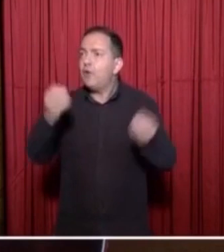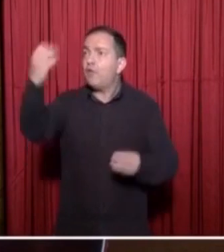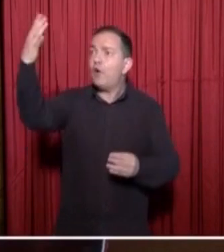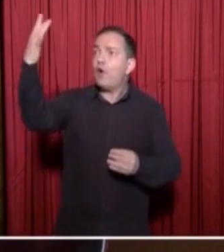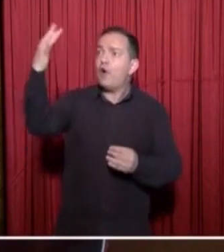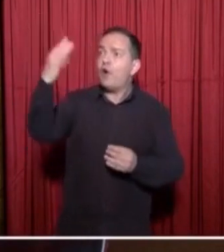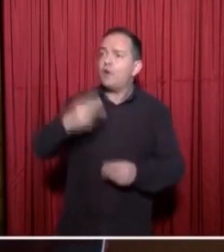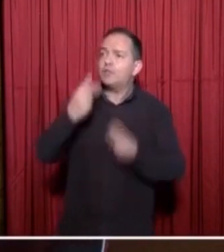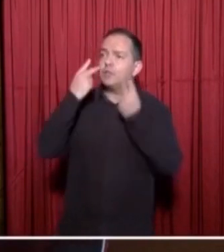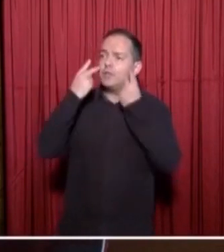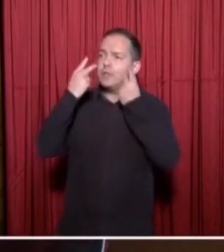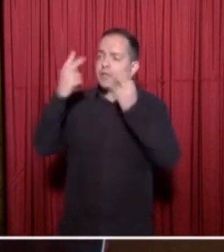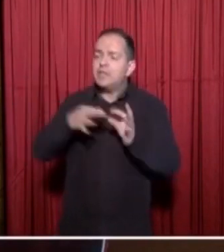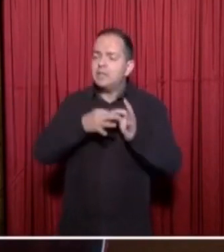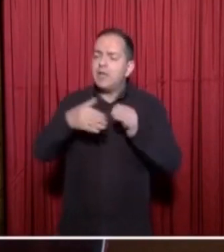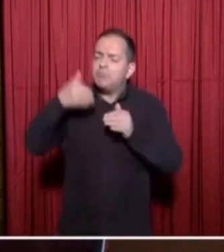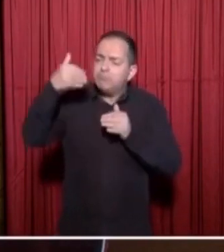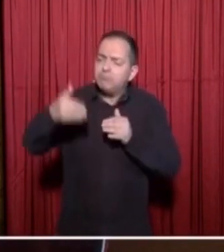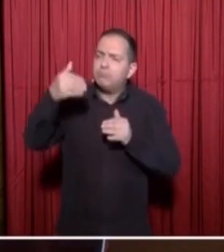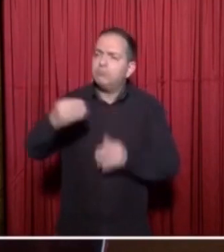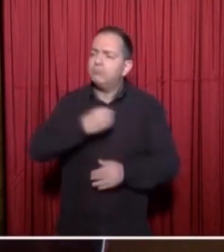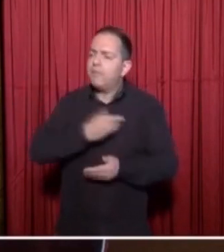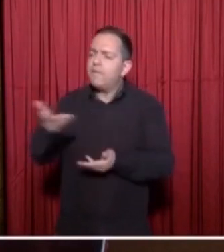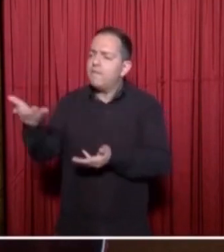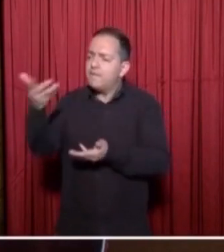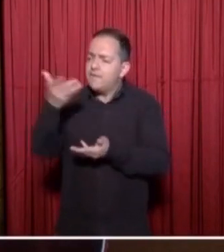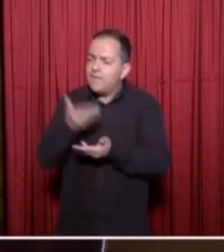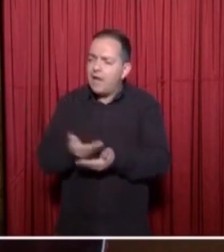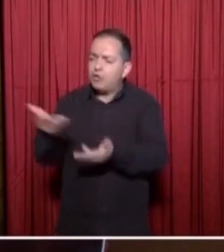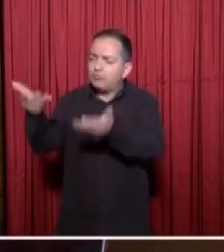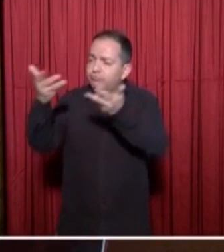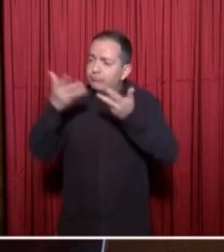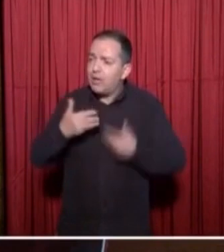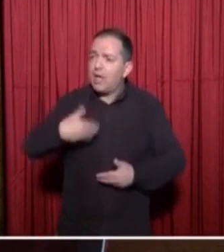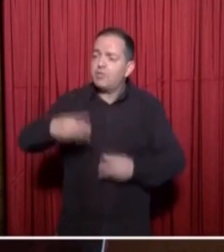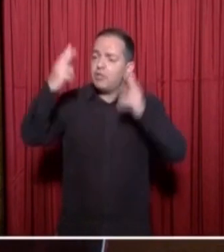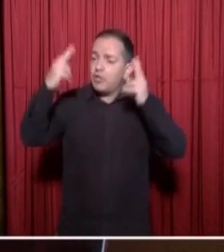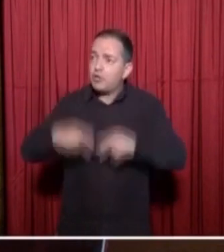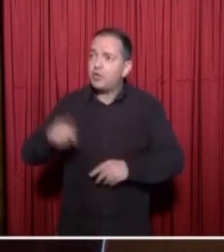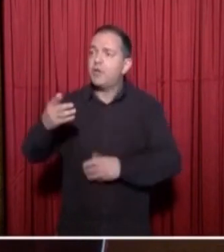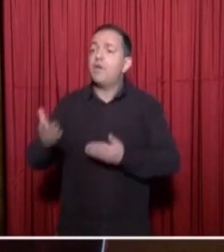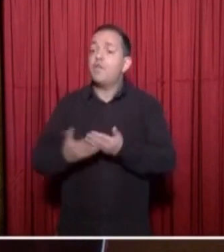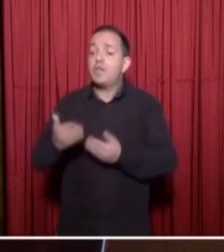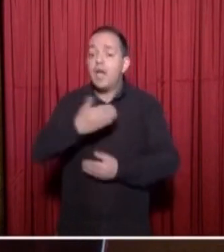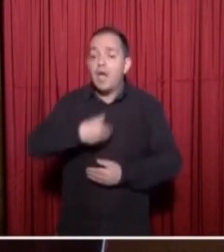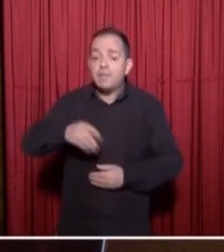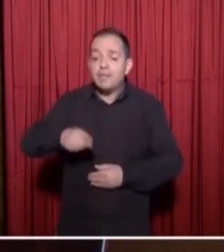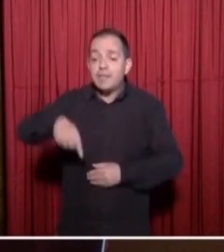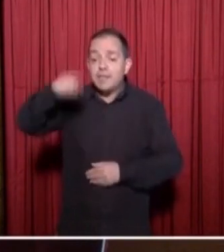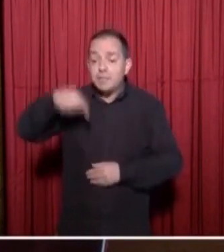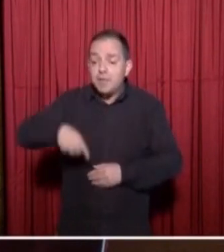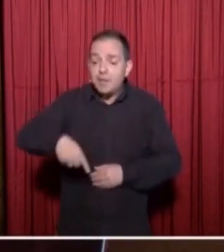φωτί σου οψώμεθα φως. Παράτινον το ελαιό σου της γινώσκους είσαι, καταξίωσον Κύριε εν